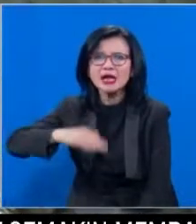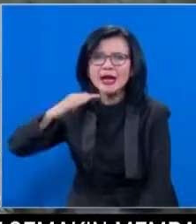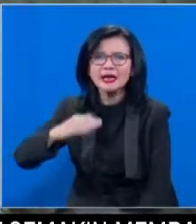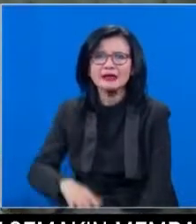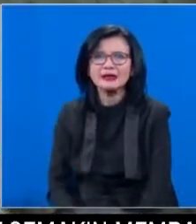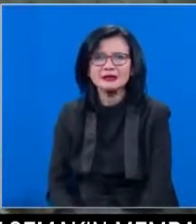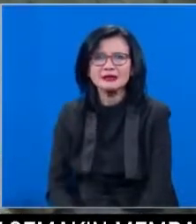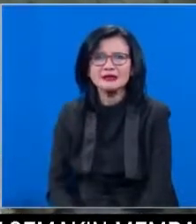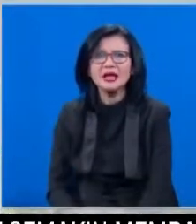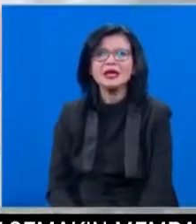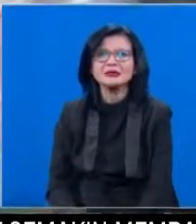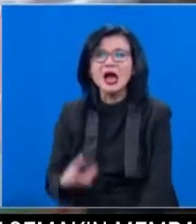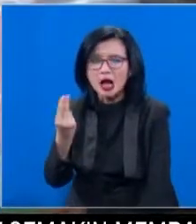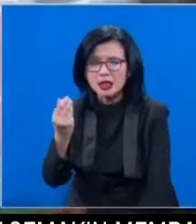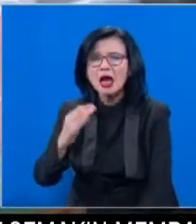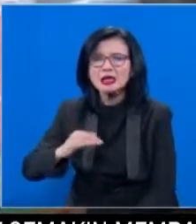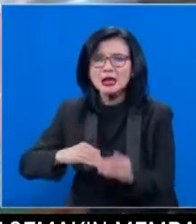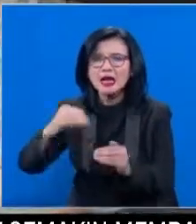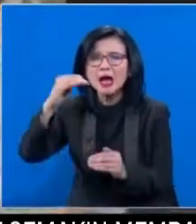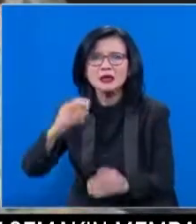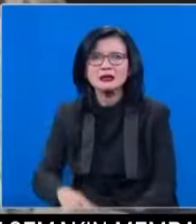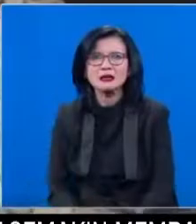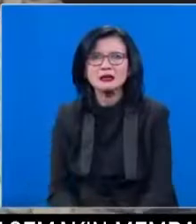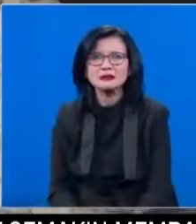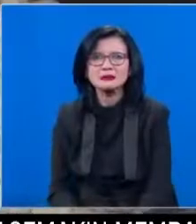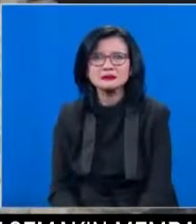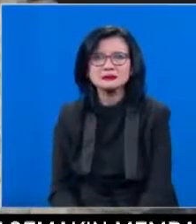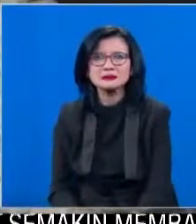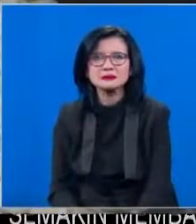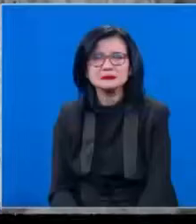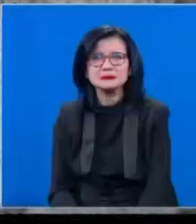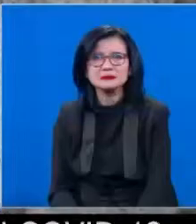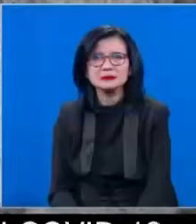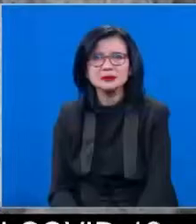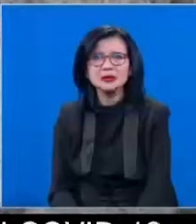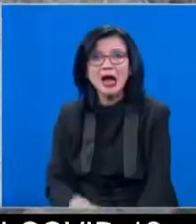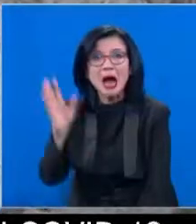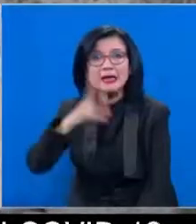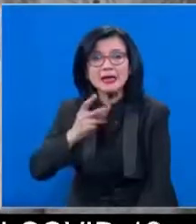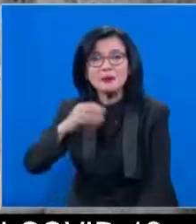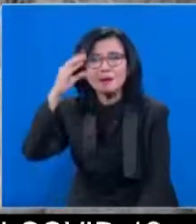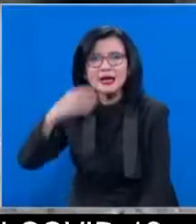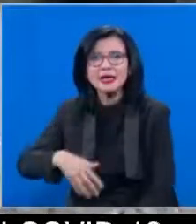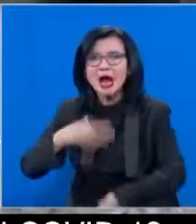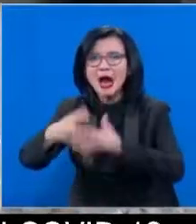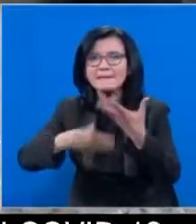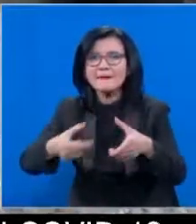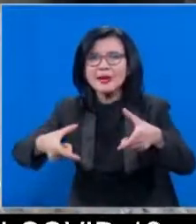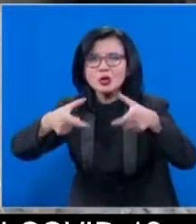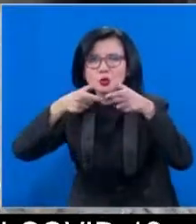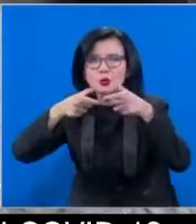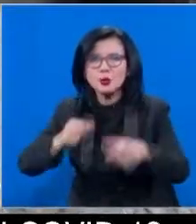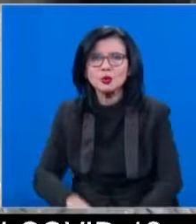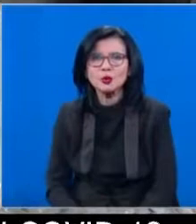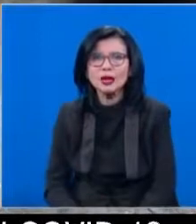menaikkan harga saja tidak hanya pemilik warung makan Rabu Pagi pabrik kerupuk yang berada di Jalan Asia baru